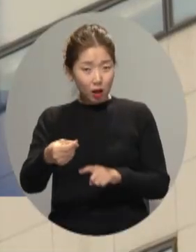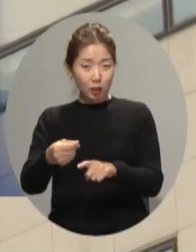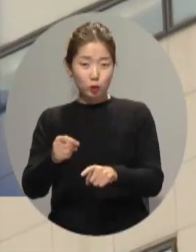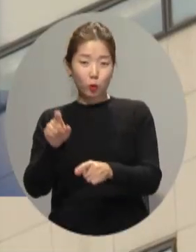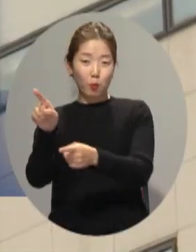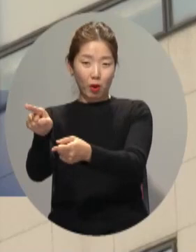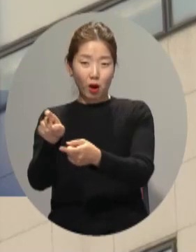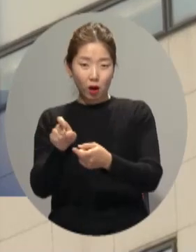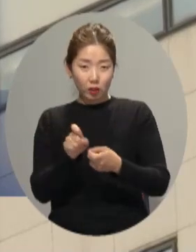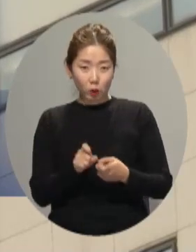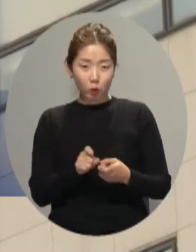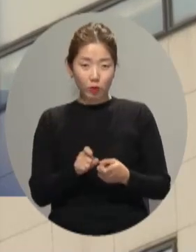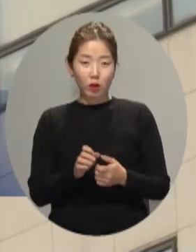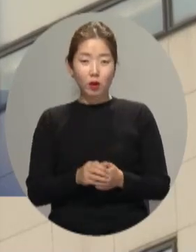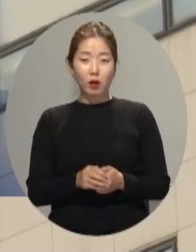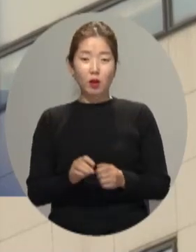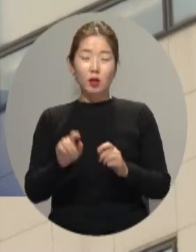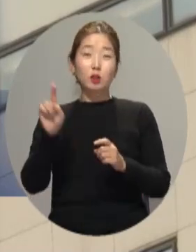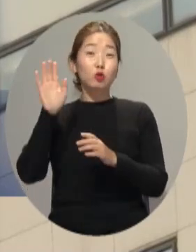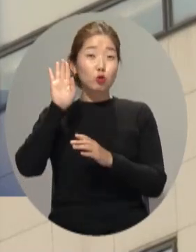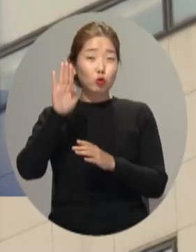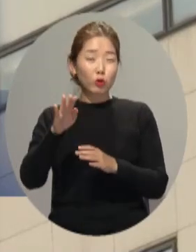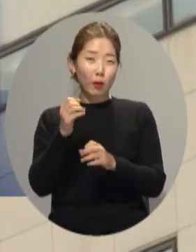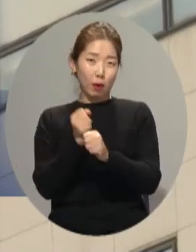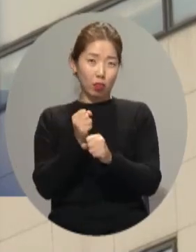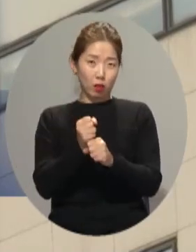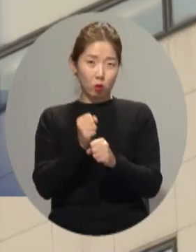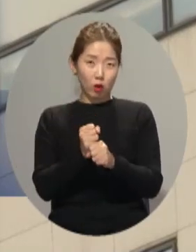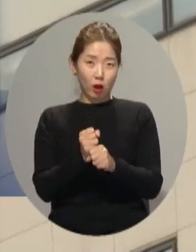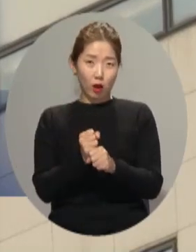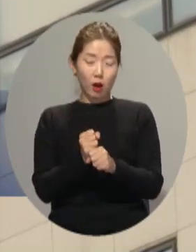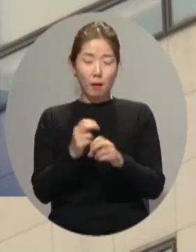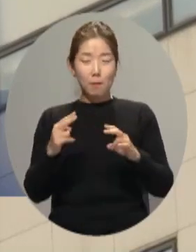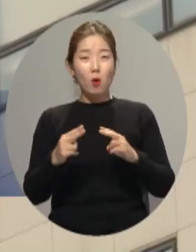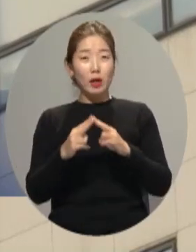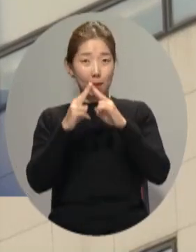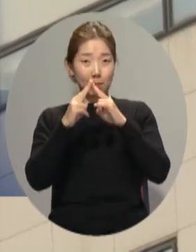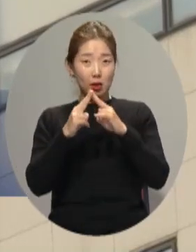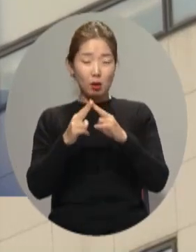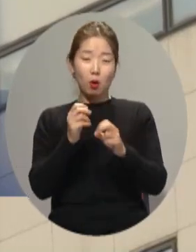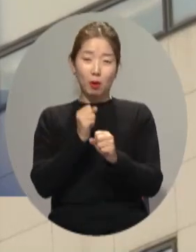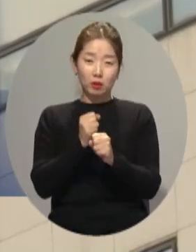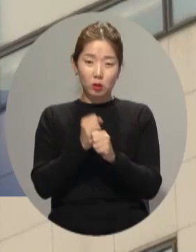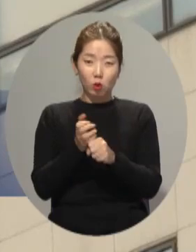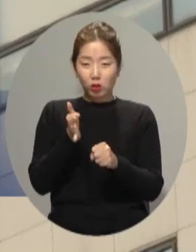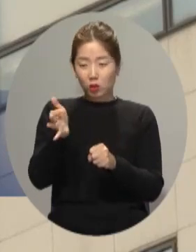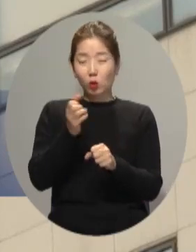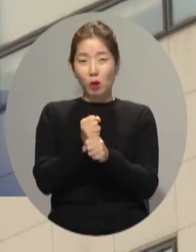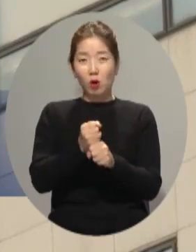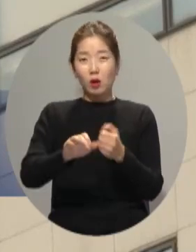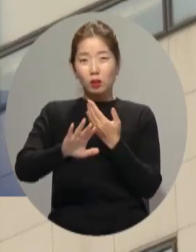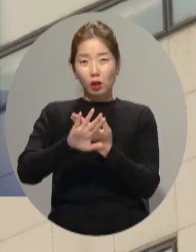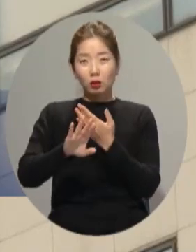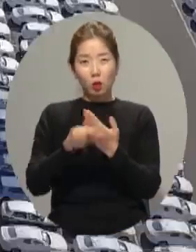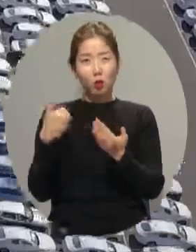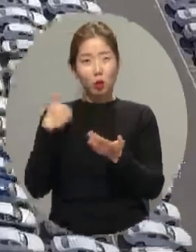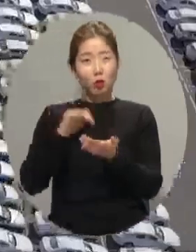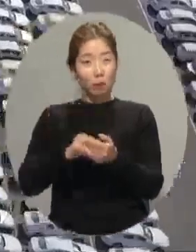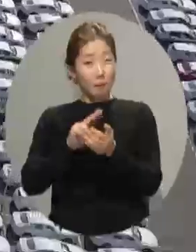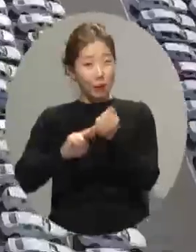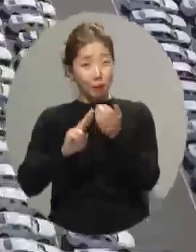먹은 다음에 차는 이제 그 후에 완성을 하거나 그걸 이제 캠핑카나 특장을 해가지고 다른 데로 또